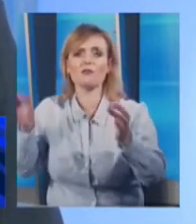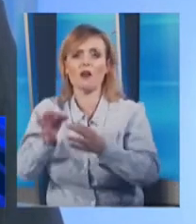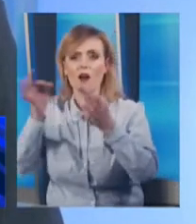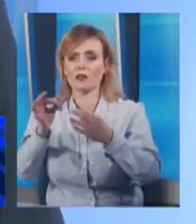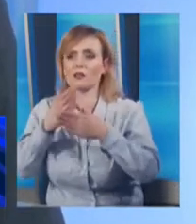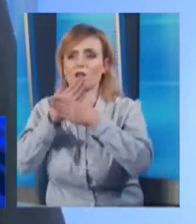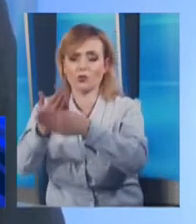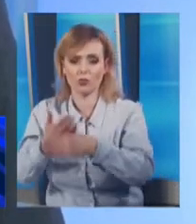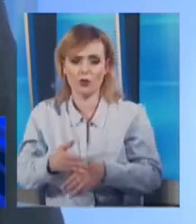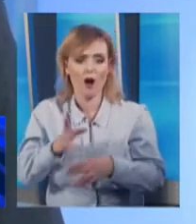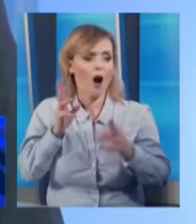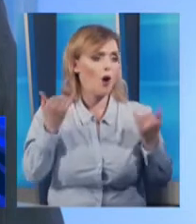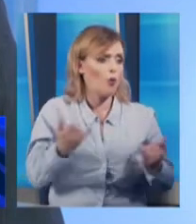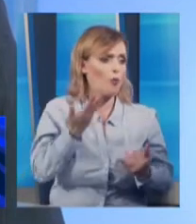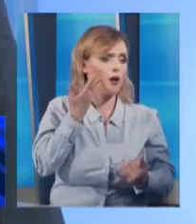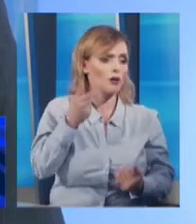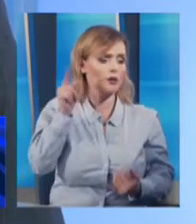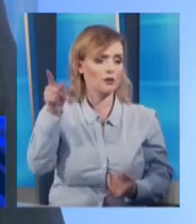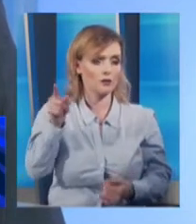când este